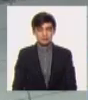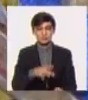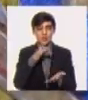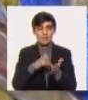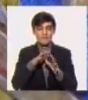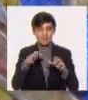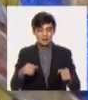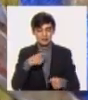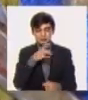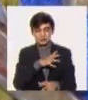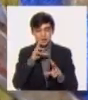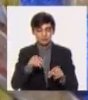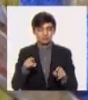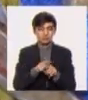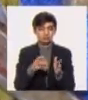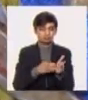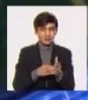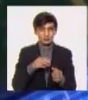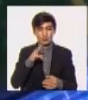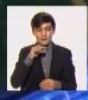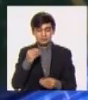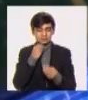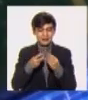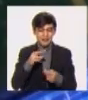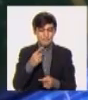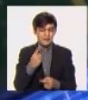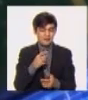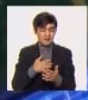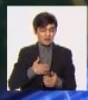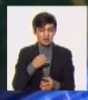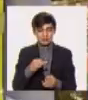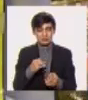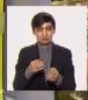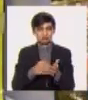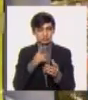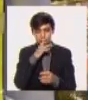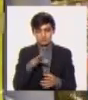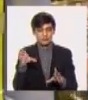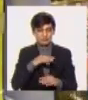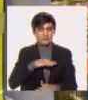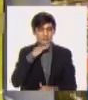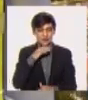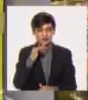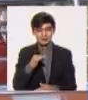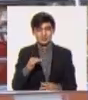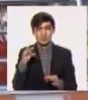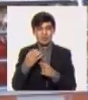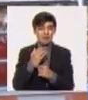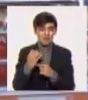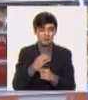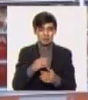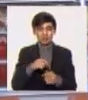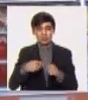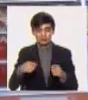также обещают не допустить дефицита товаров первой необходимости и уверяют, что продуктов питания хватит, а перебоев с поставками